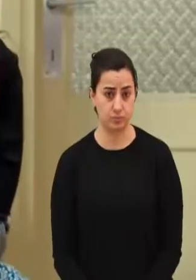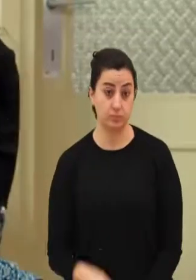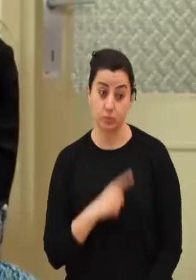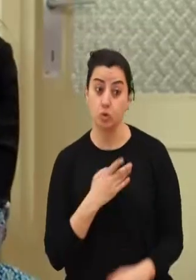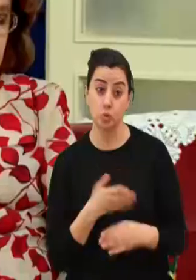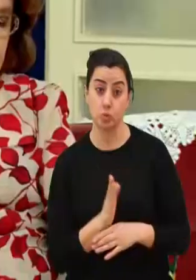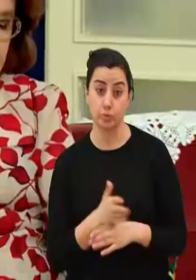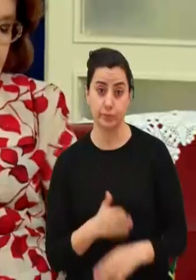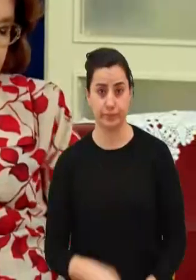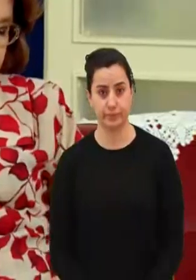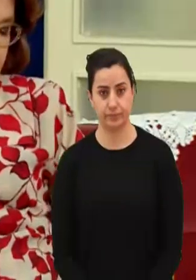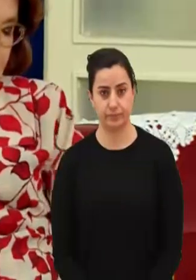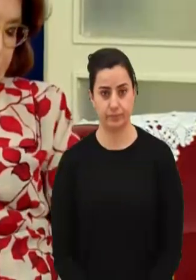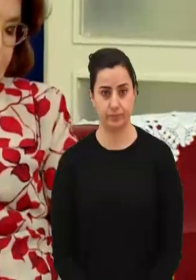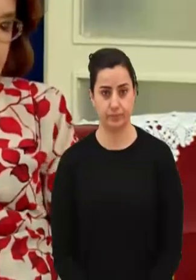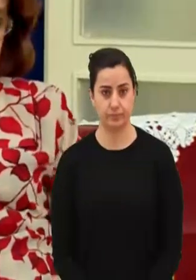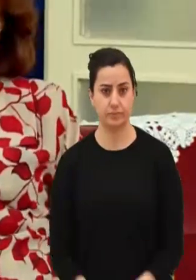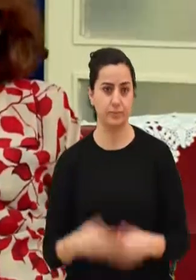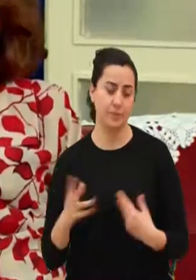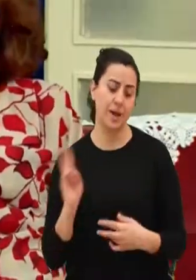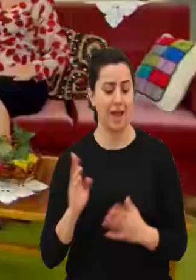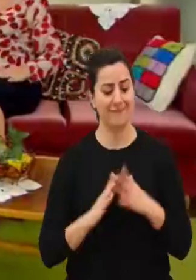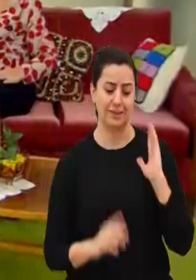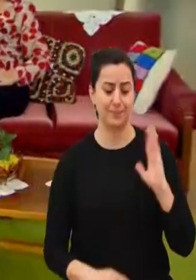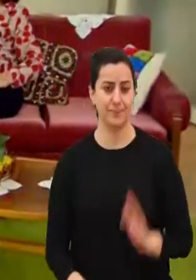Kalkla şimdi yani. Anne ben eve gidiyorum.